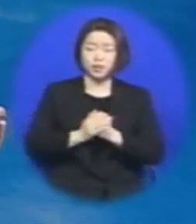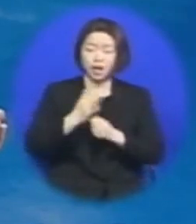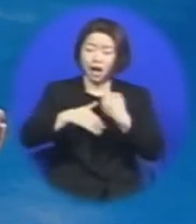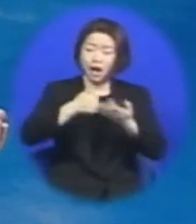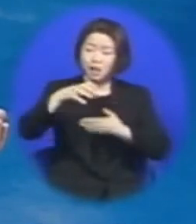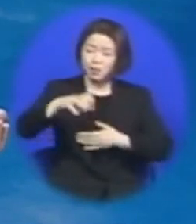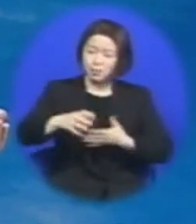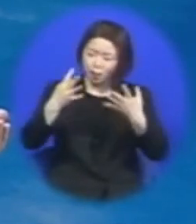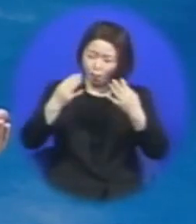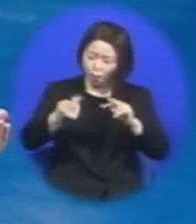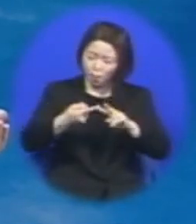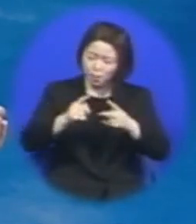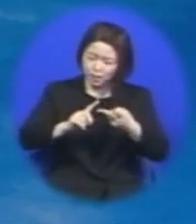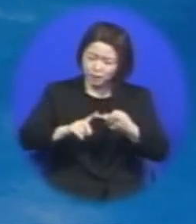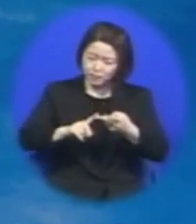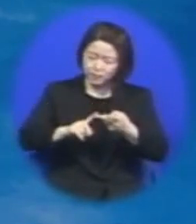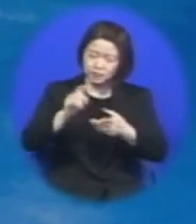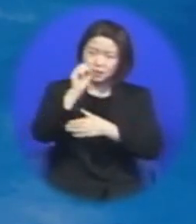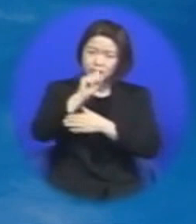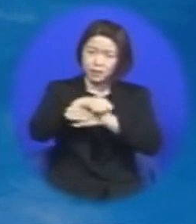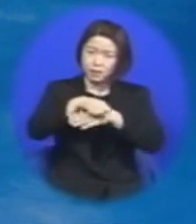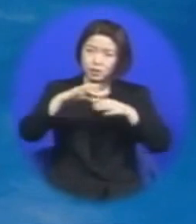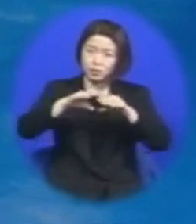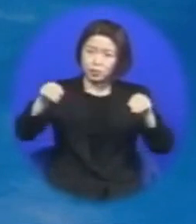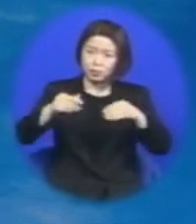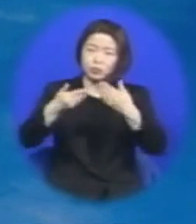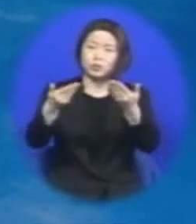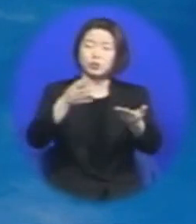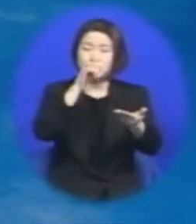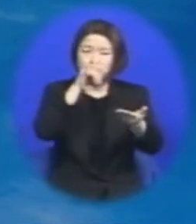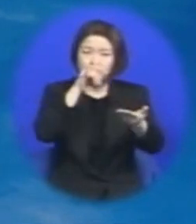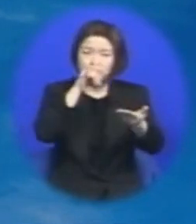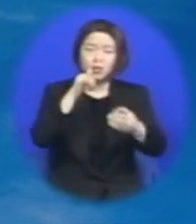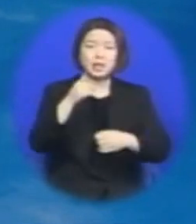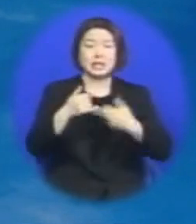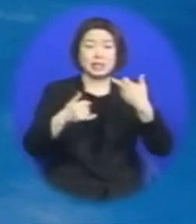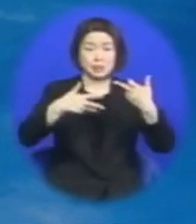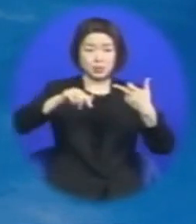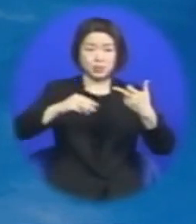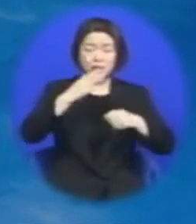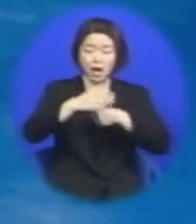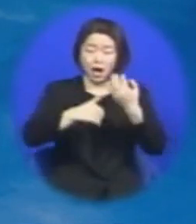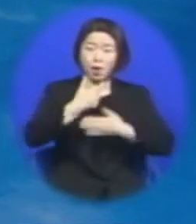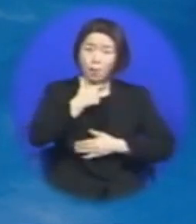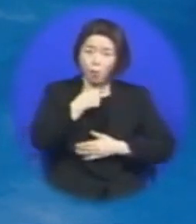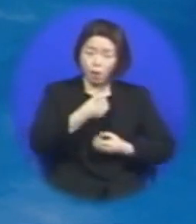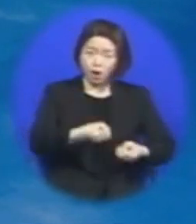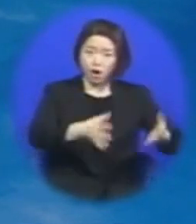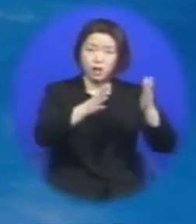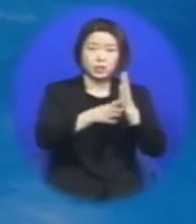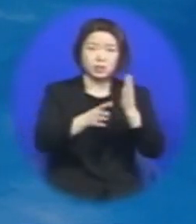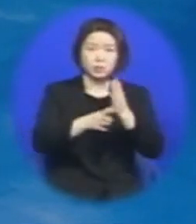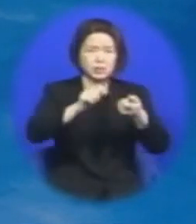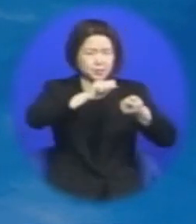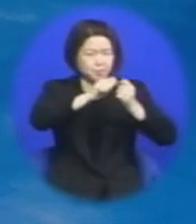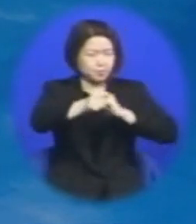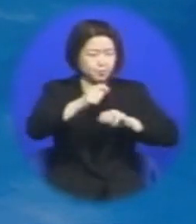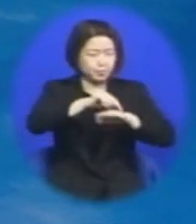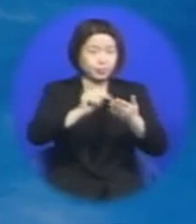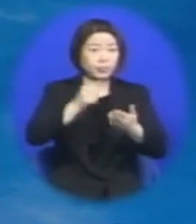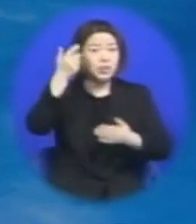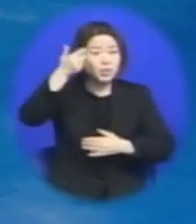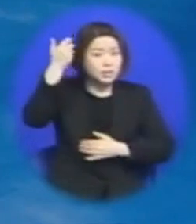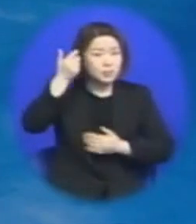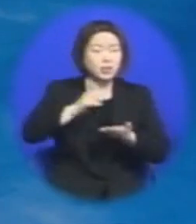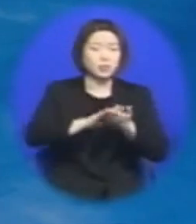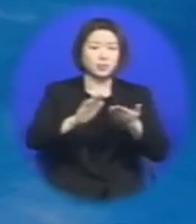용납을 받습니다 17절에 약속하셨어요 하나님께서 원하시는 재물은 찢겨진 심령 있니다